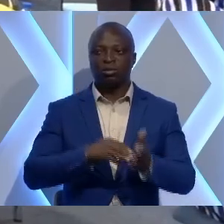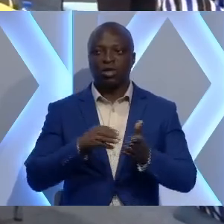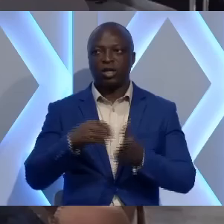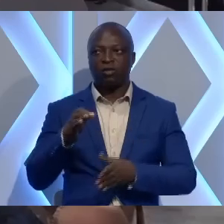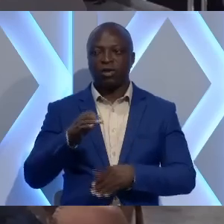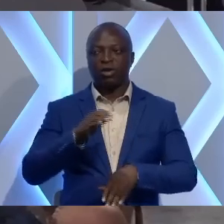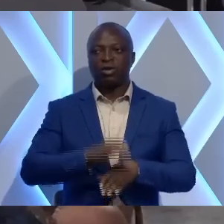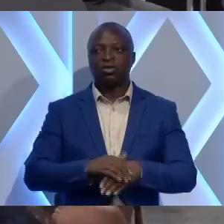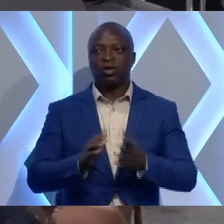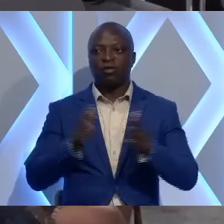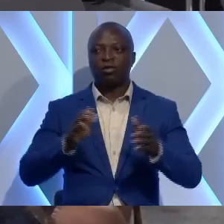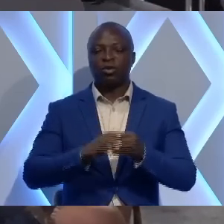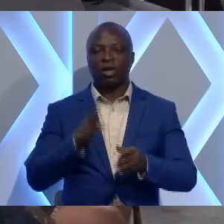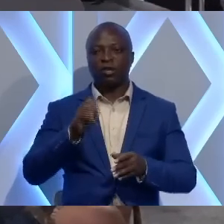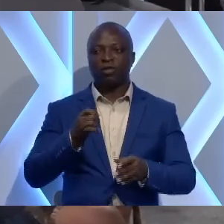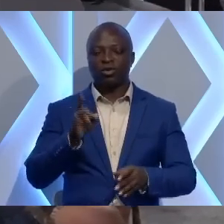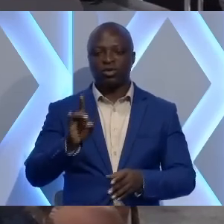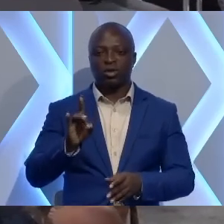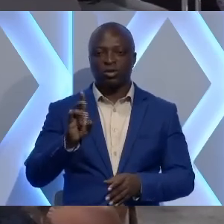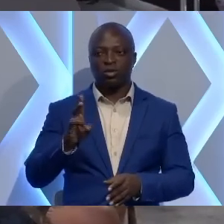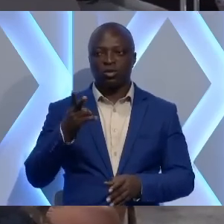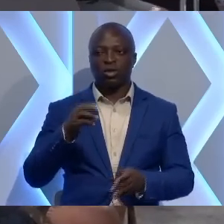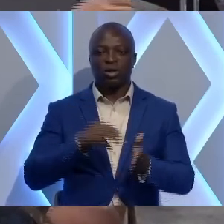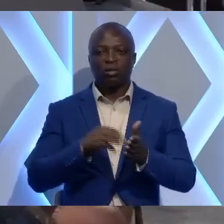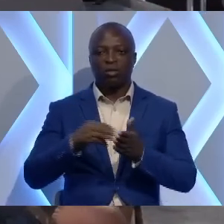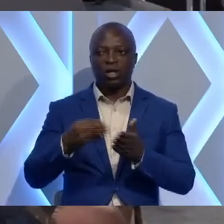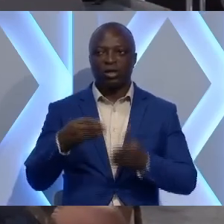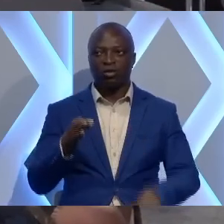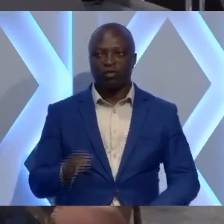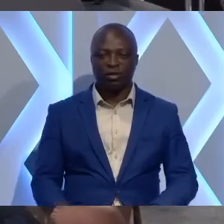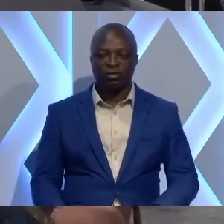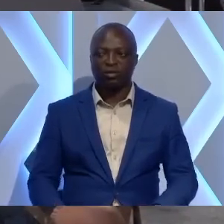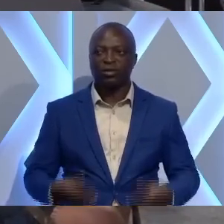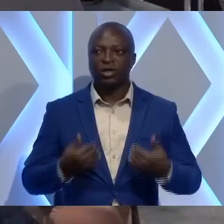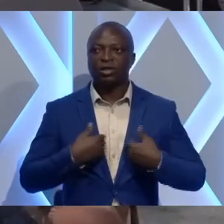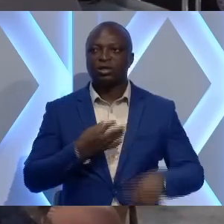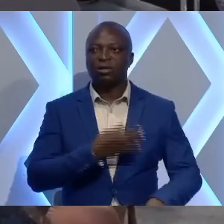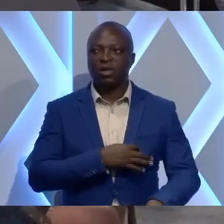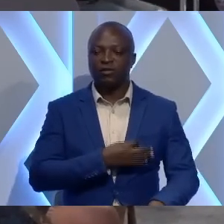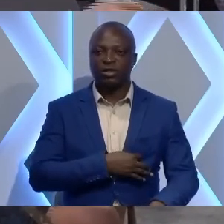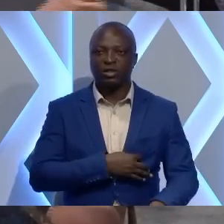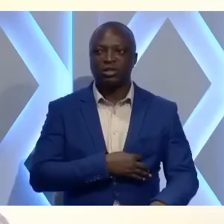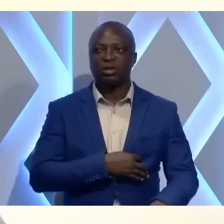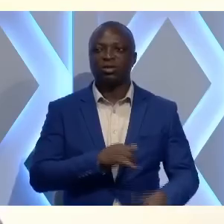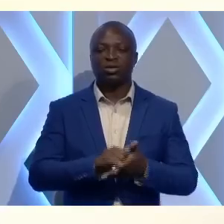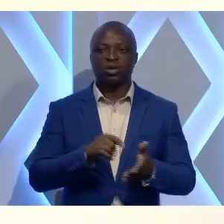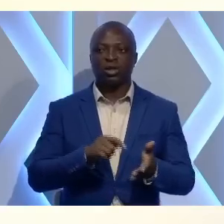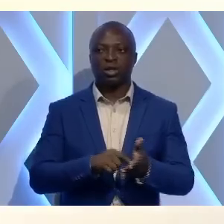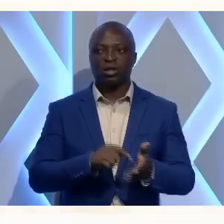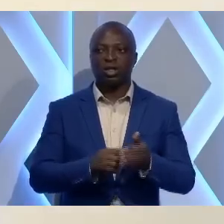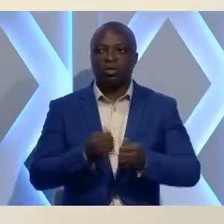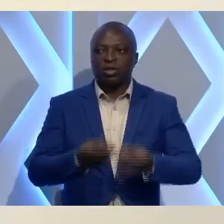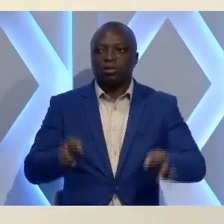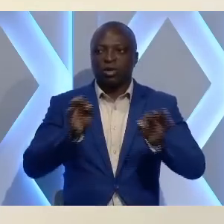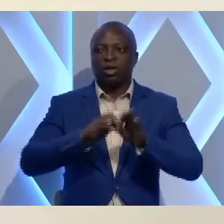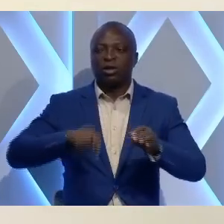sur un volume de 4,72 milliards de francs CFA. J'ai bénéficié du crédit, la cagnotte la plus importante.